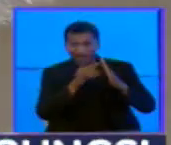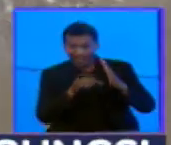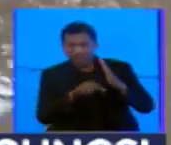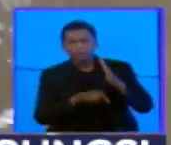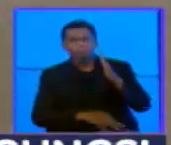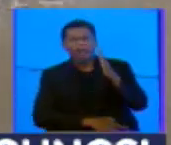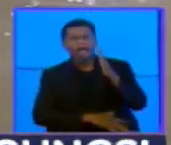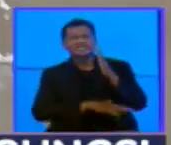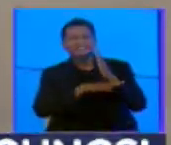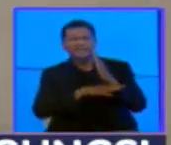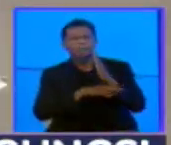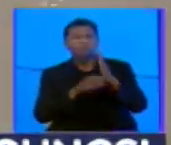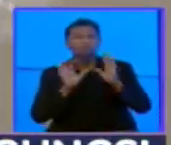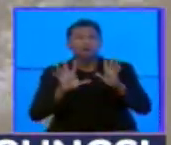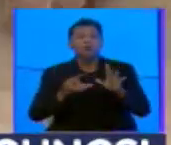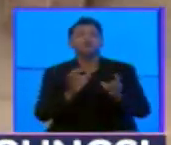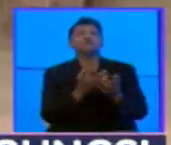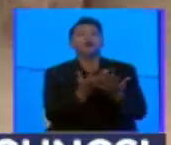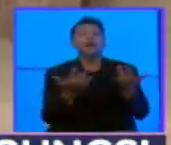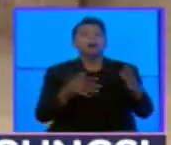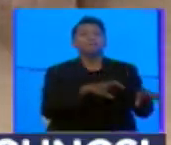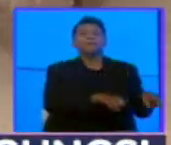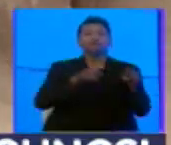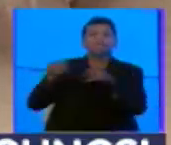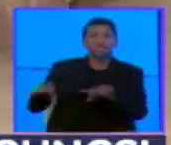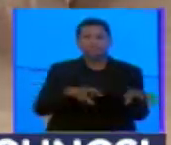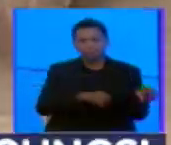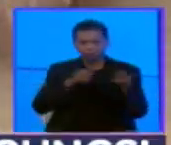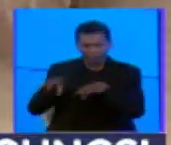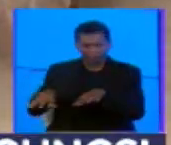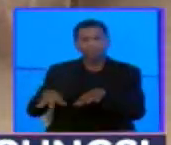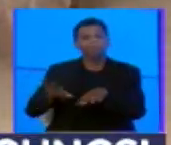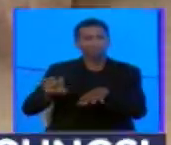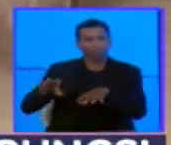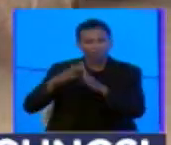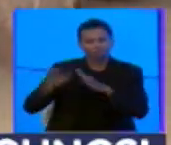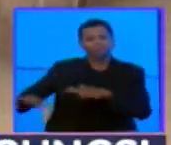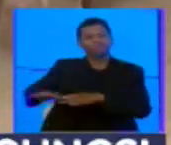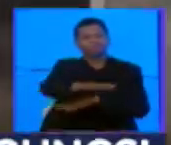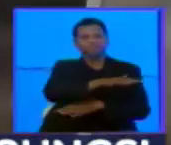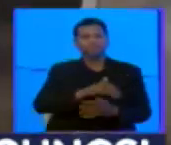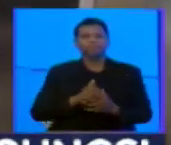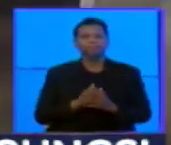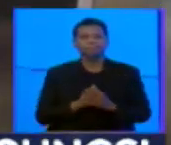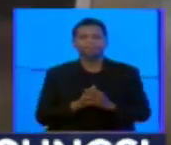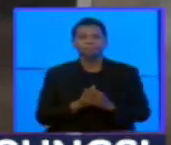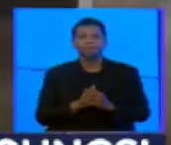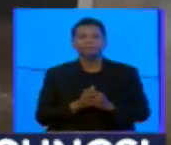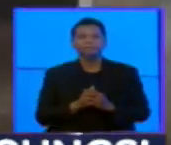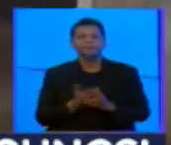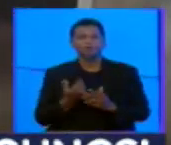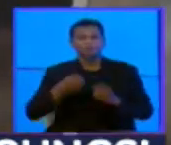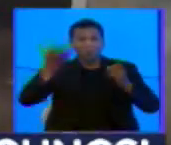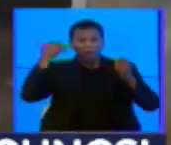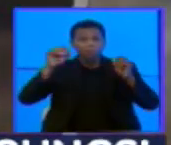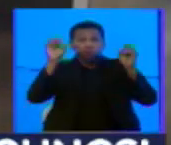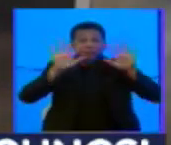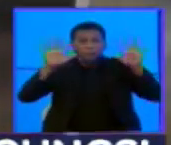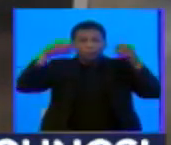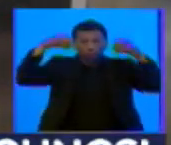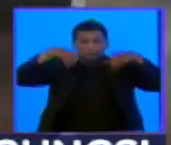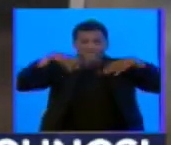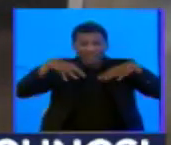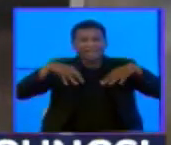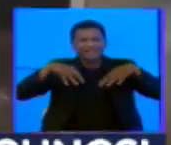ke memilih bertahan di rumah masing-masing saat musim hujan tiba wilayah ini kerap menjadi langganan banjir karena terletak